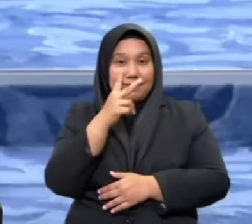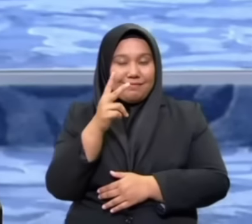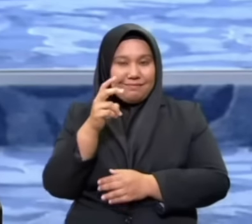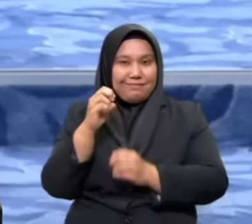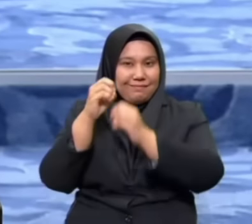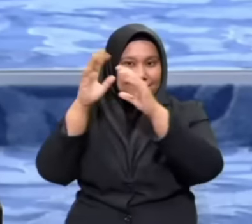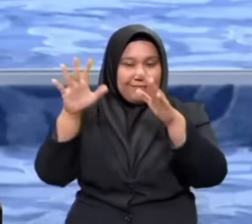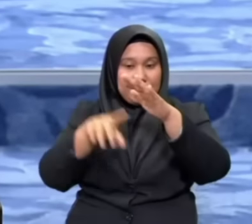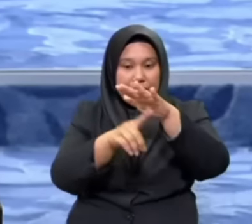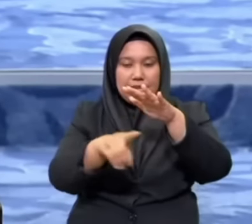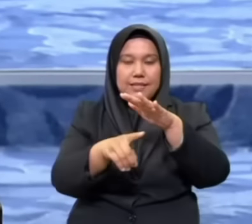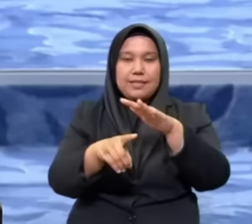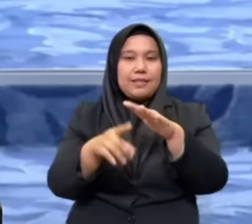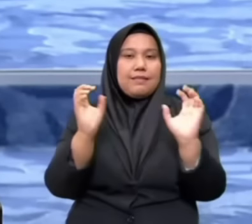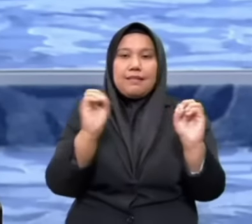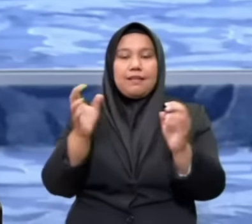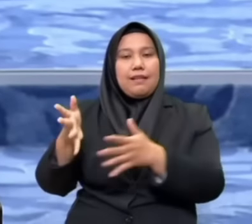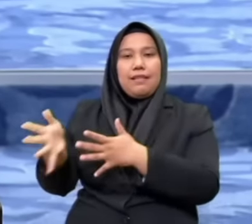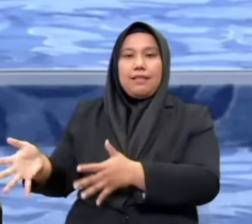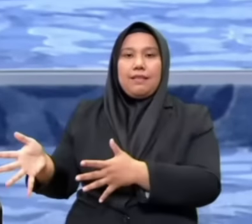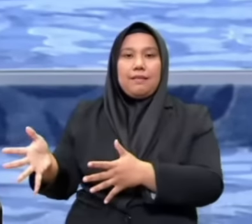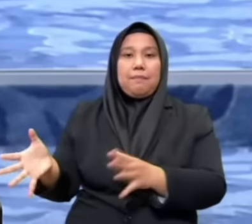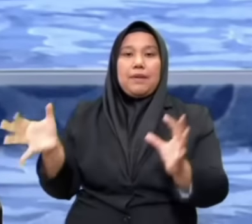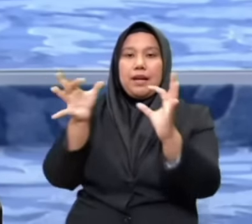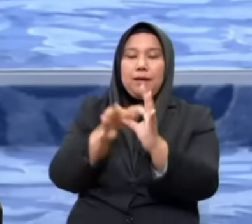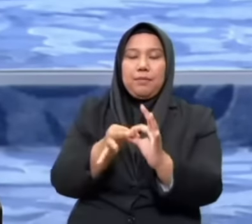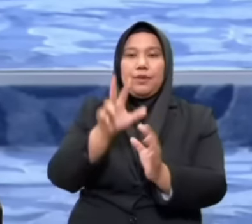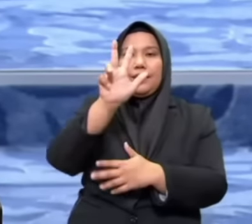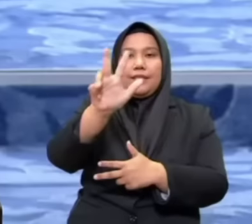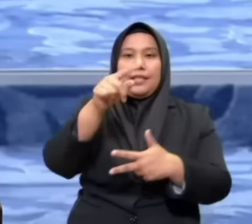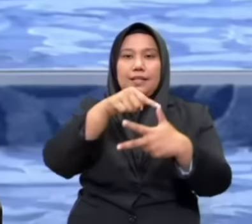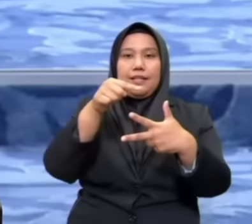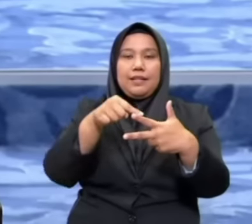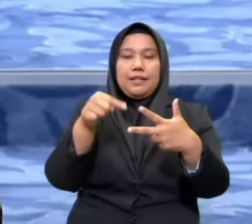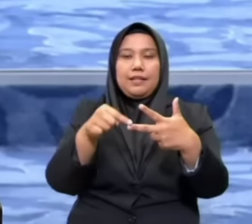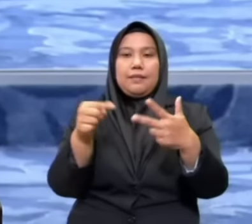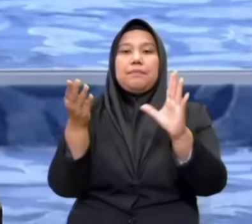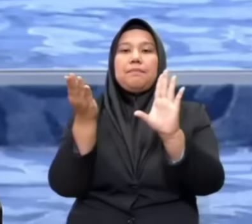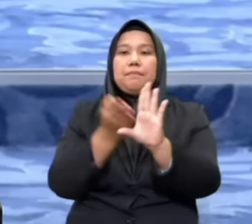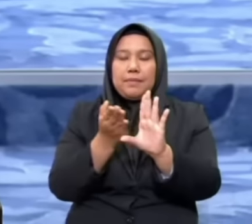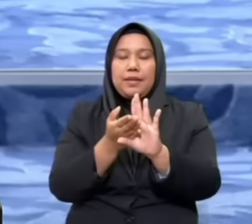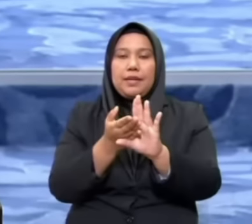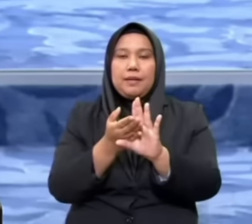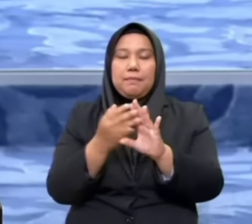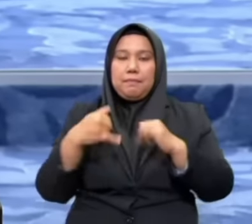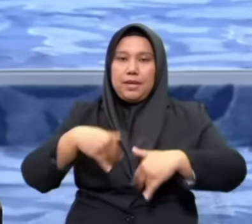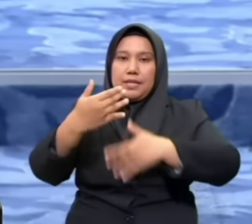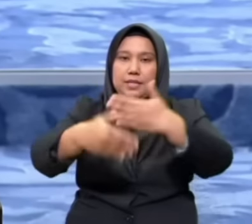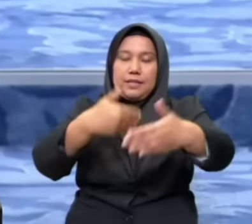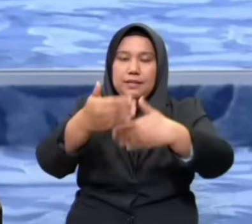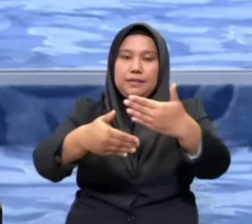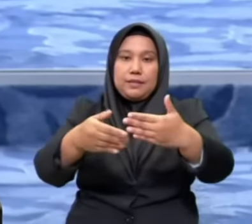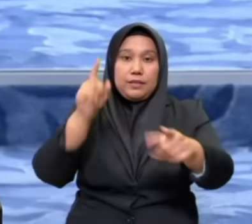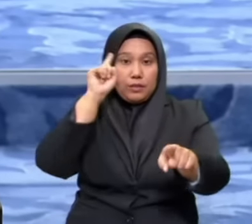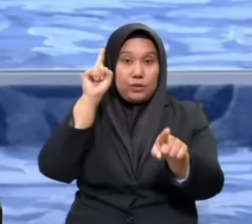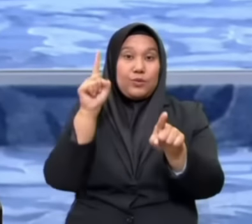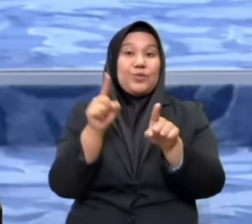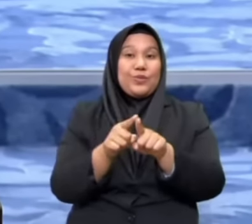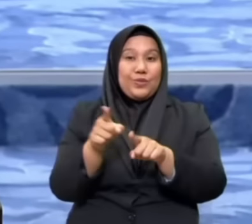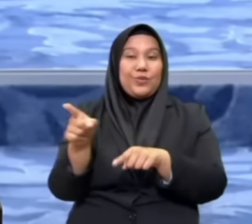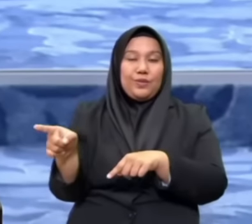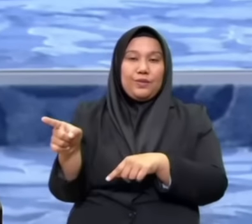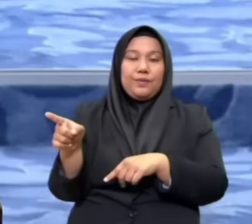tidak ditinggalkan. Soal penggabungan tiga bank, walaupun masih dalam proses, saya setuju dengan gesaan Yang